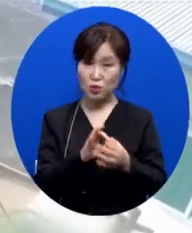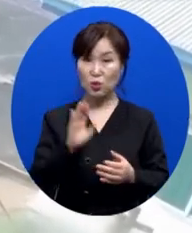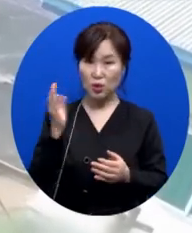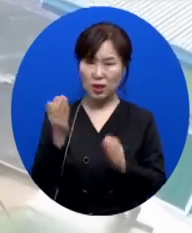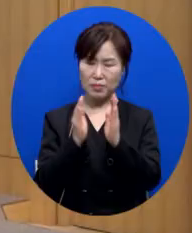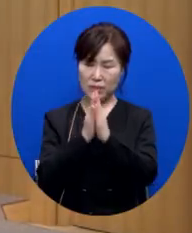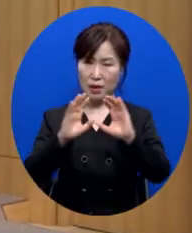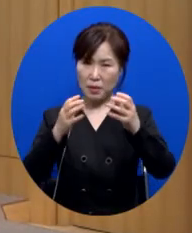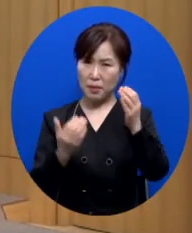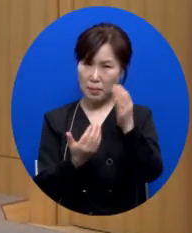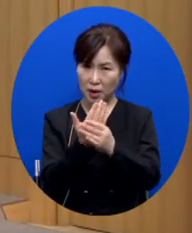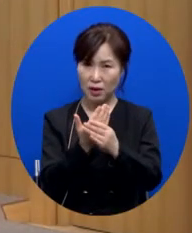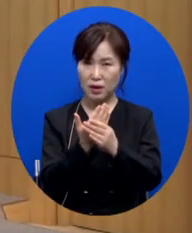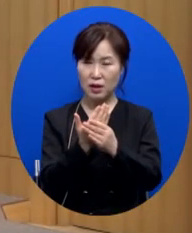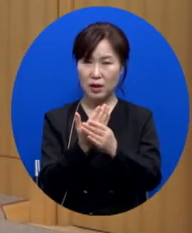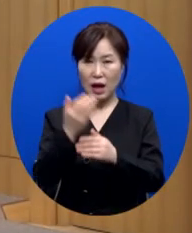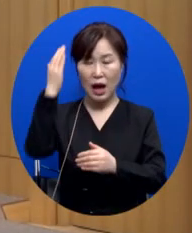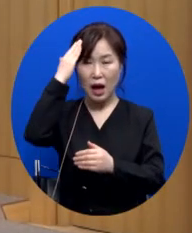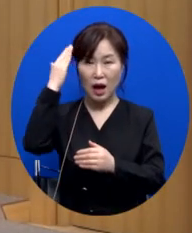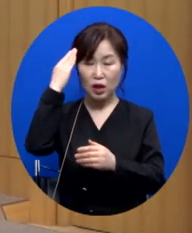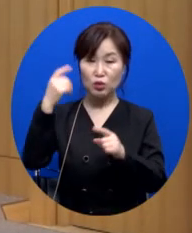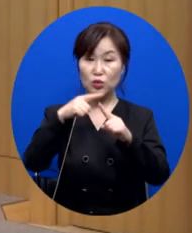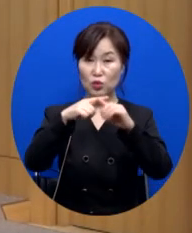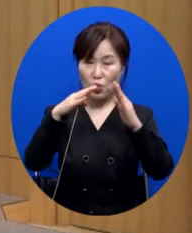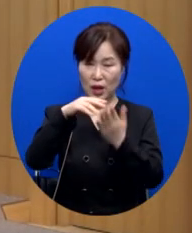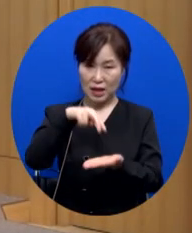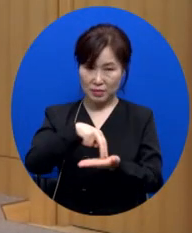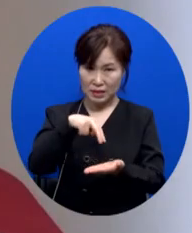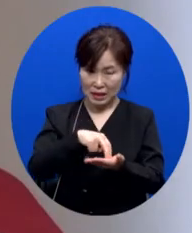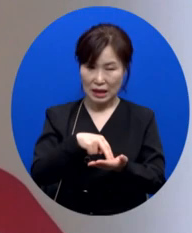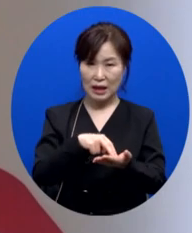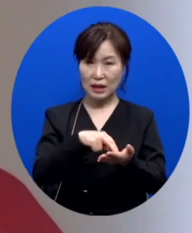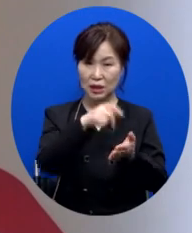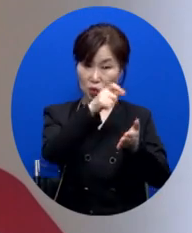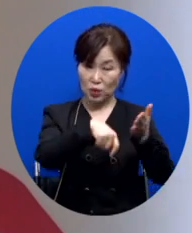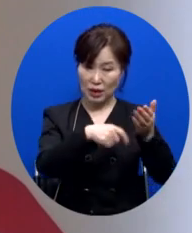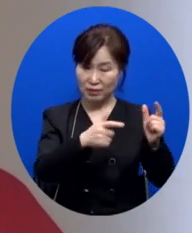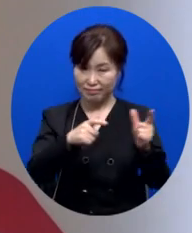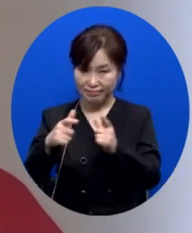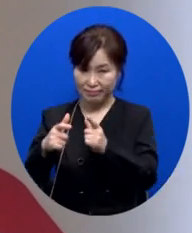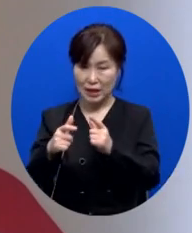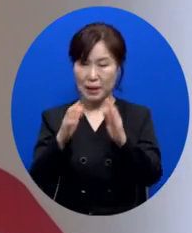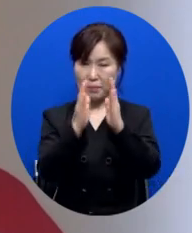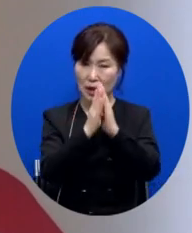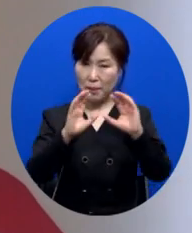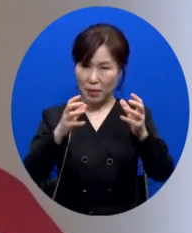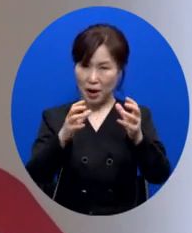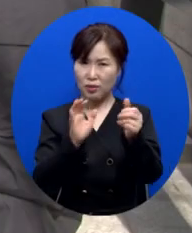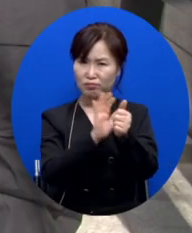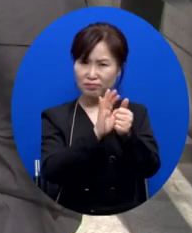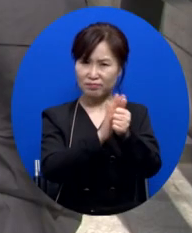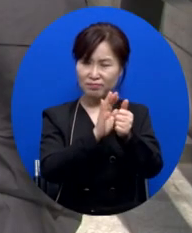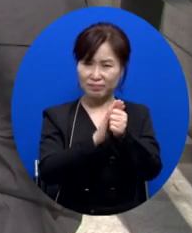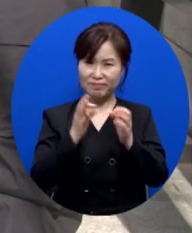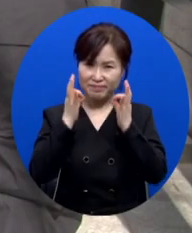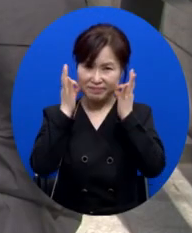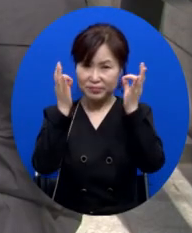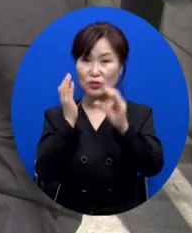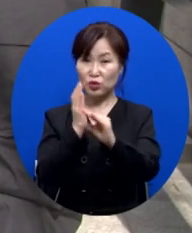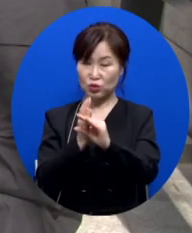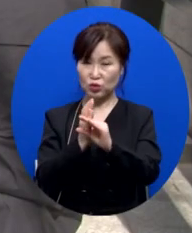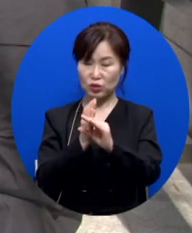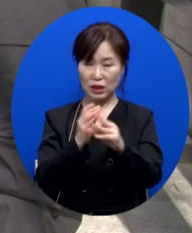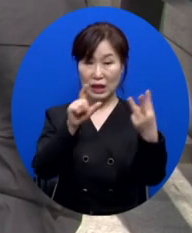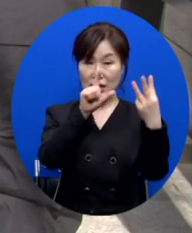사태 한국교회 주요 교단 들은 저마다 의 모습으로 미얀마 사태에 반응하고 있습니다 지난